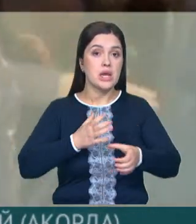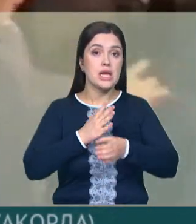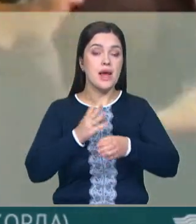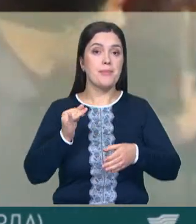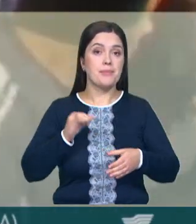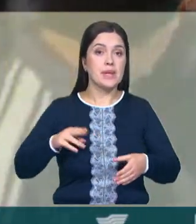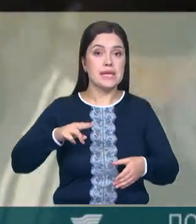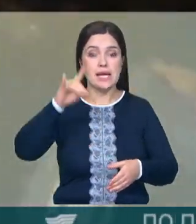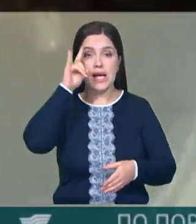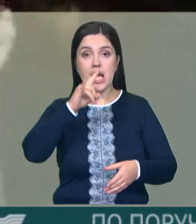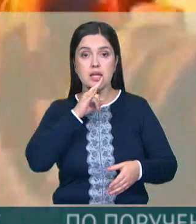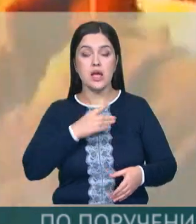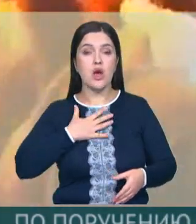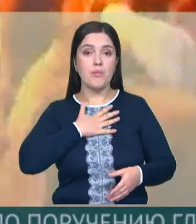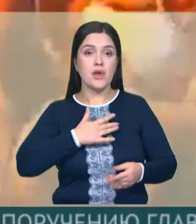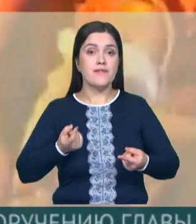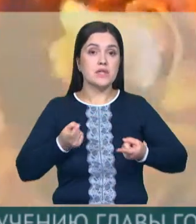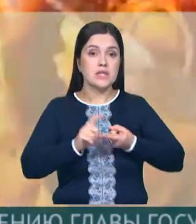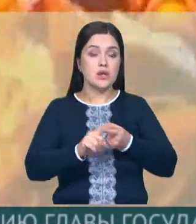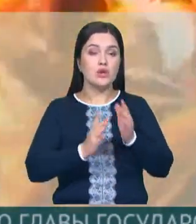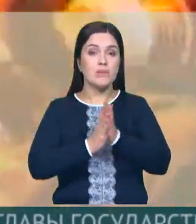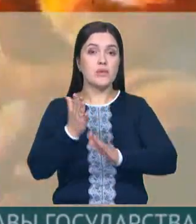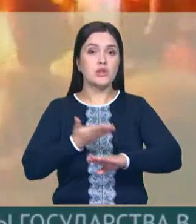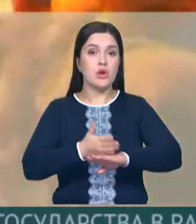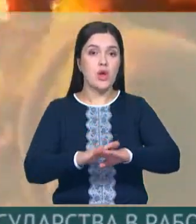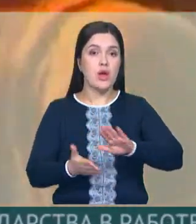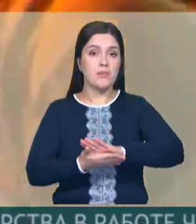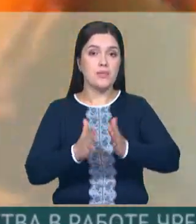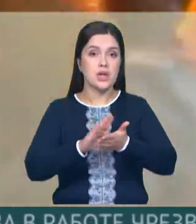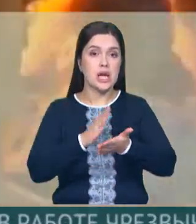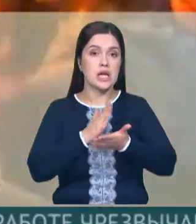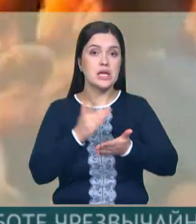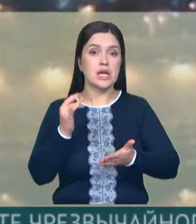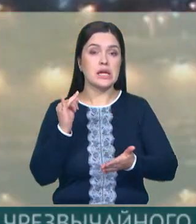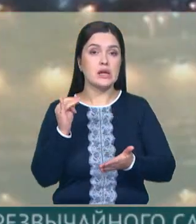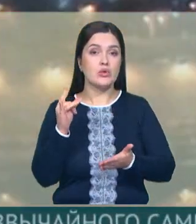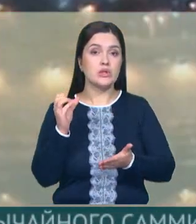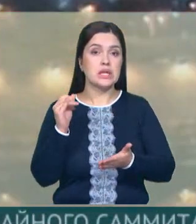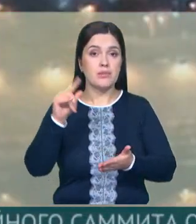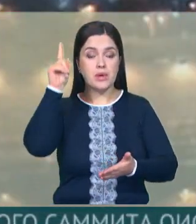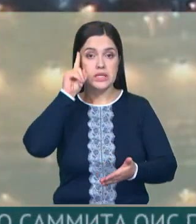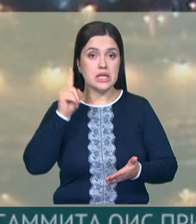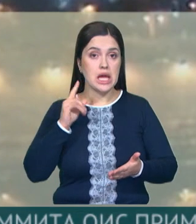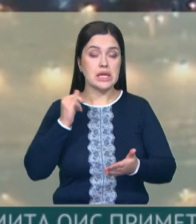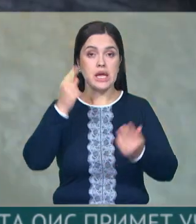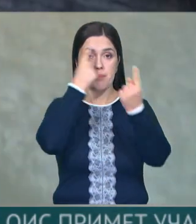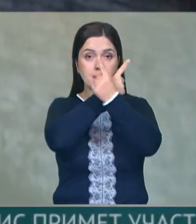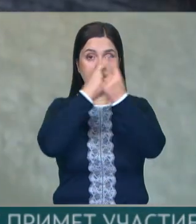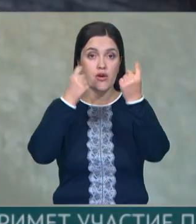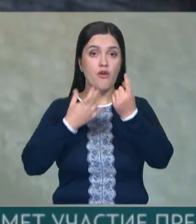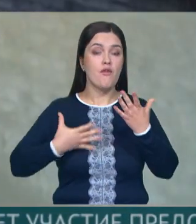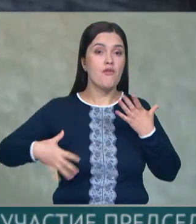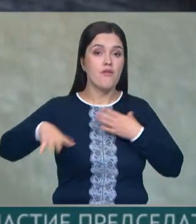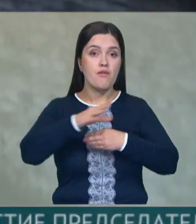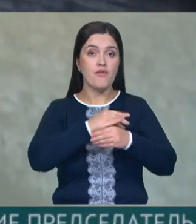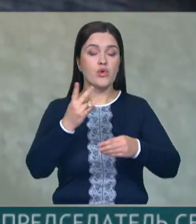очередь МИД Казахстана выразил обеспокоенность в связи с ростом напряженности вокруг ситуации со статусом Иерусалима и призвал все